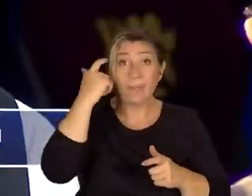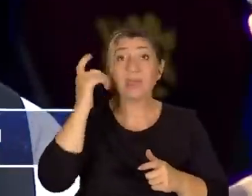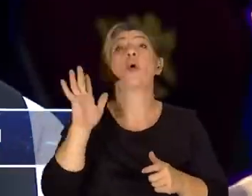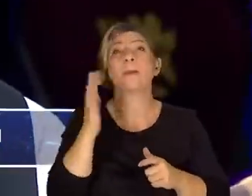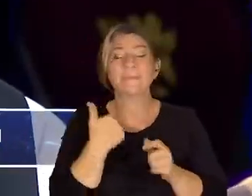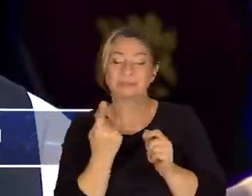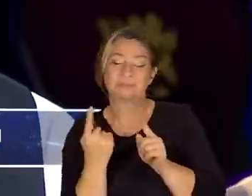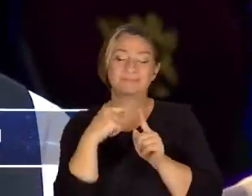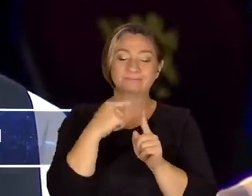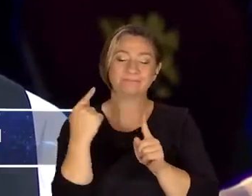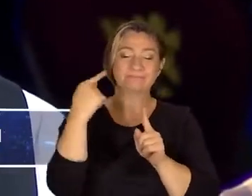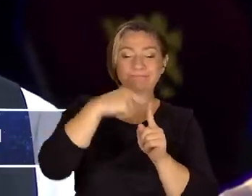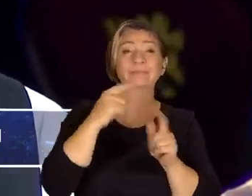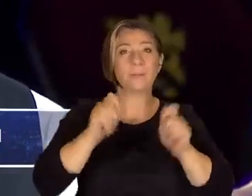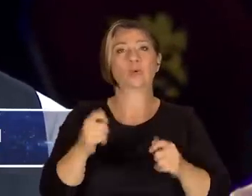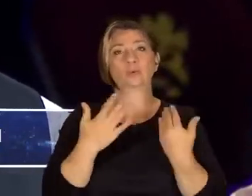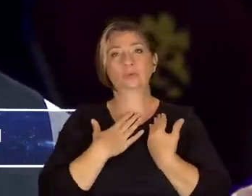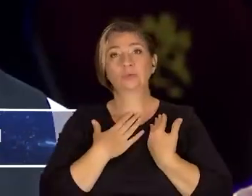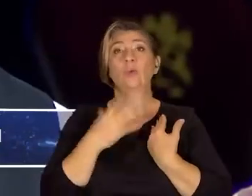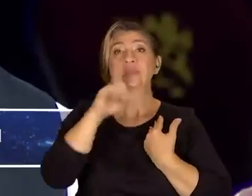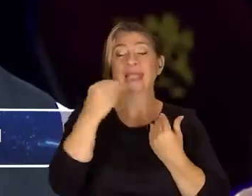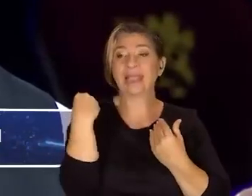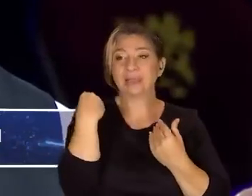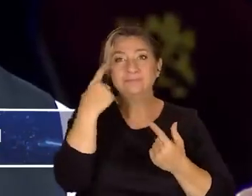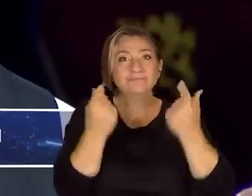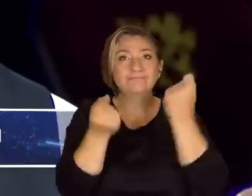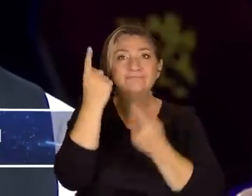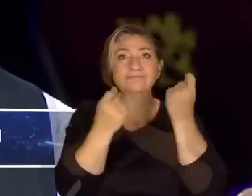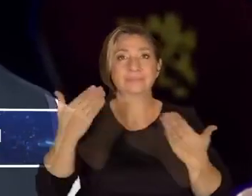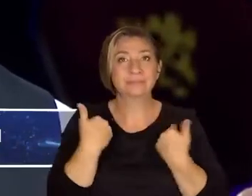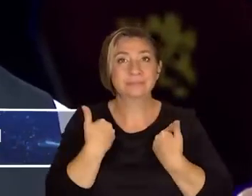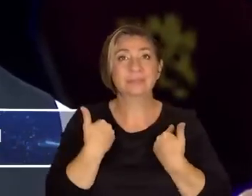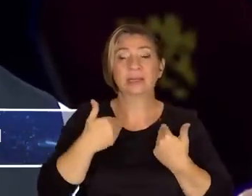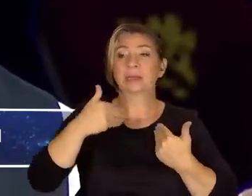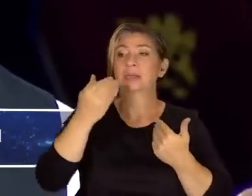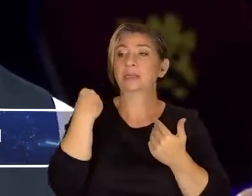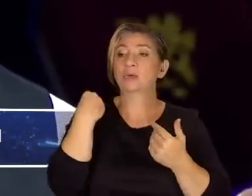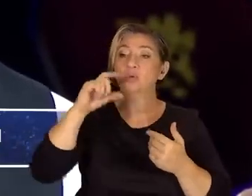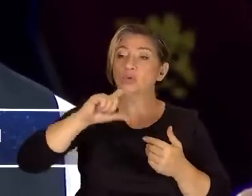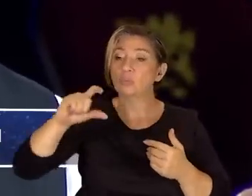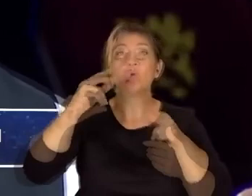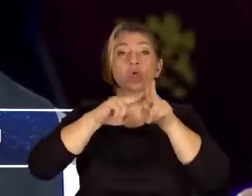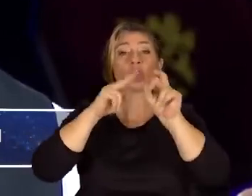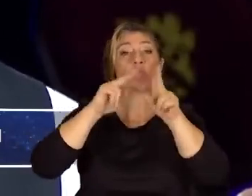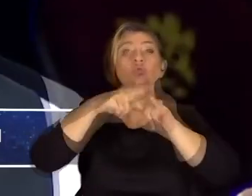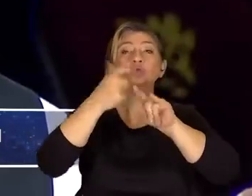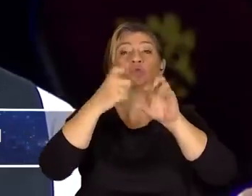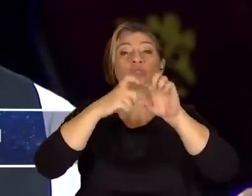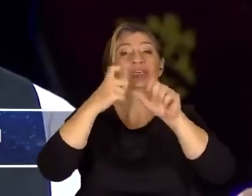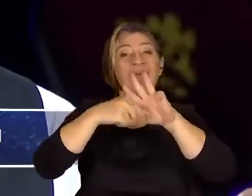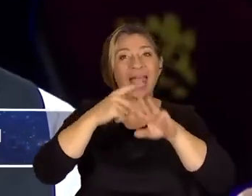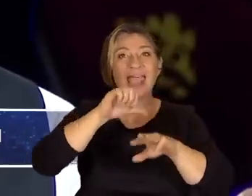Biz de bir şeyler düşünüyoruz. Maşallah. Biz de bir şeyler yapıyoruz. Onun için yeni yeni şeyler üretiyoruz. Yeni PRP tüpleri üretiyoruz. Kök hücre yağdan,